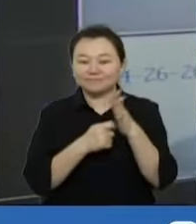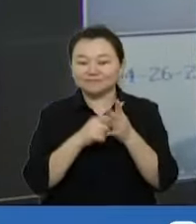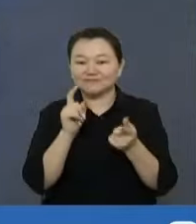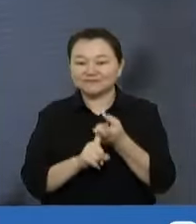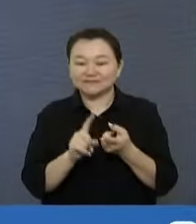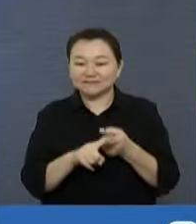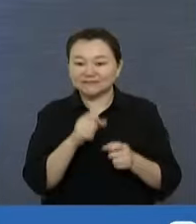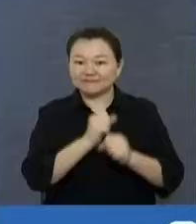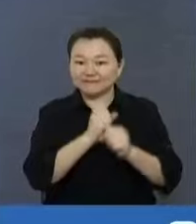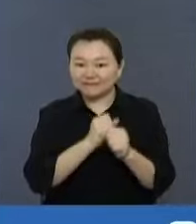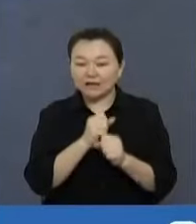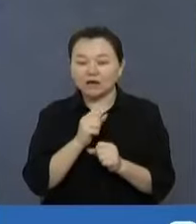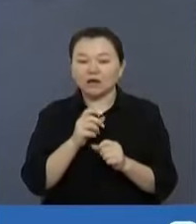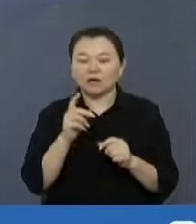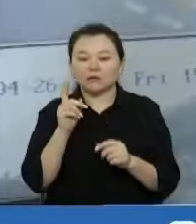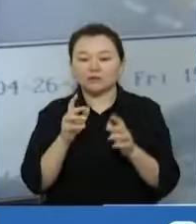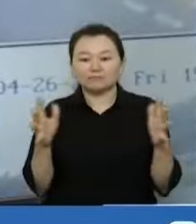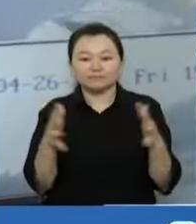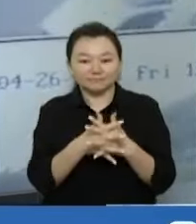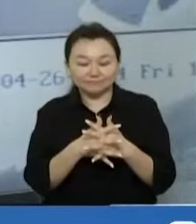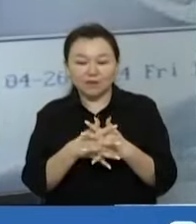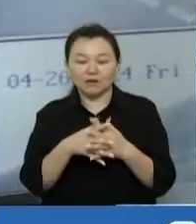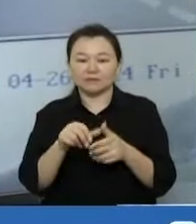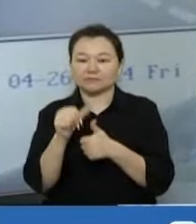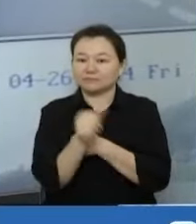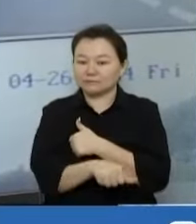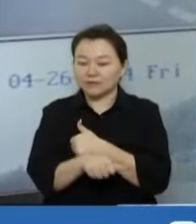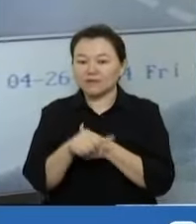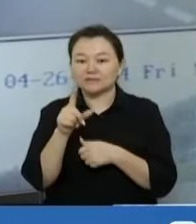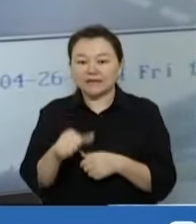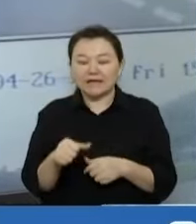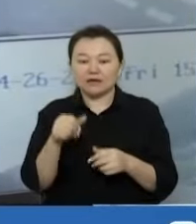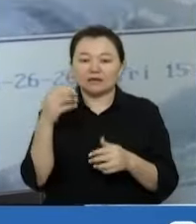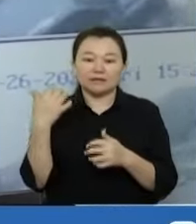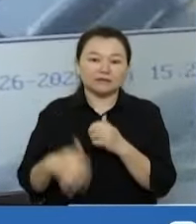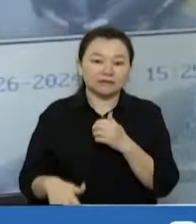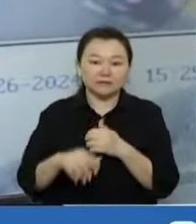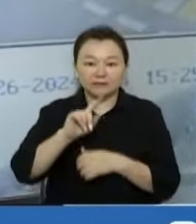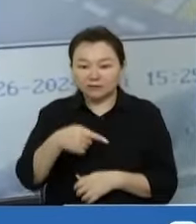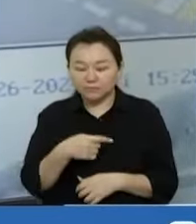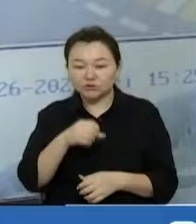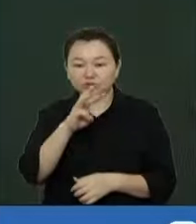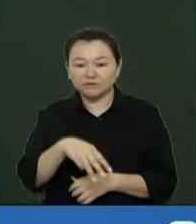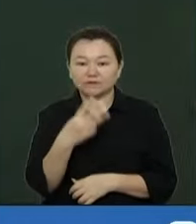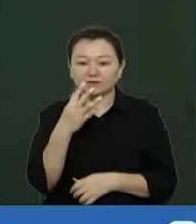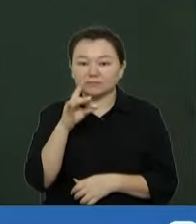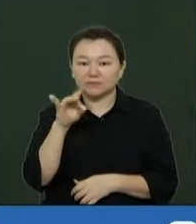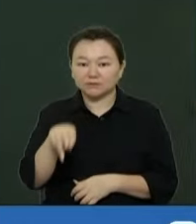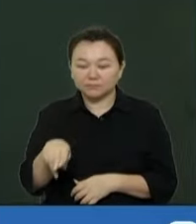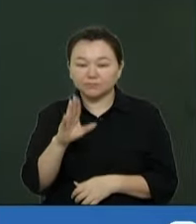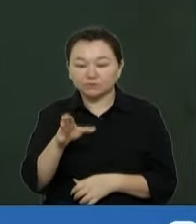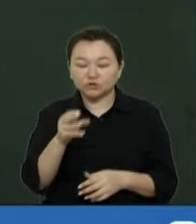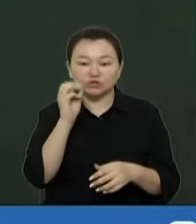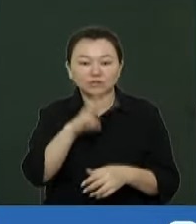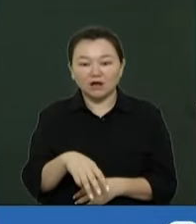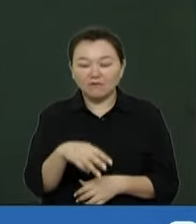исключением гибридных двигателей за игнорирование требования налагать штраф размер х МРП получить штраф